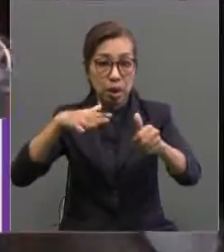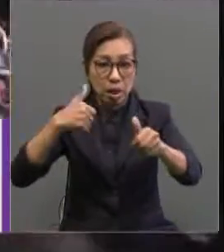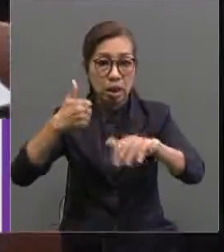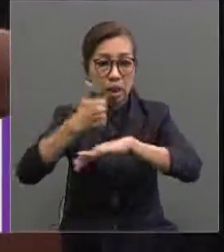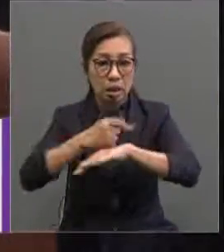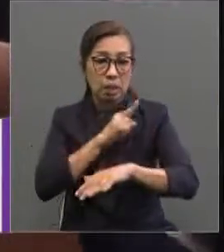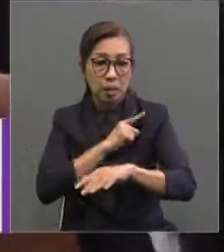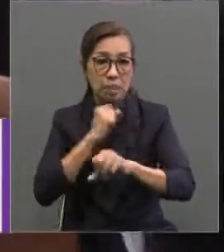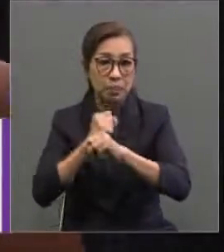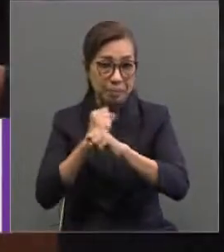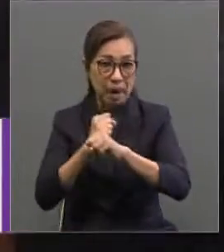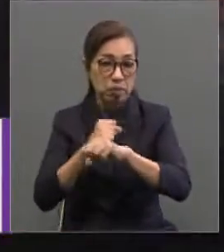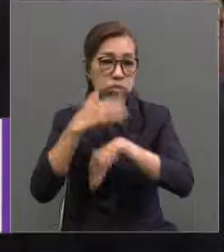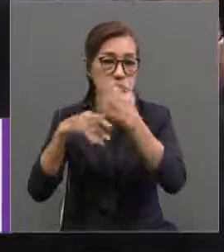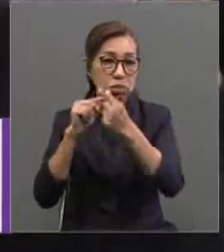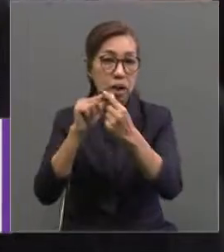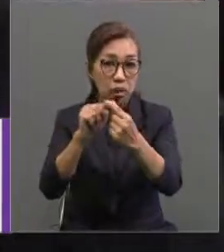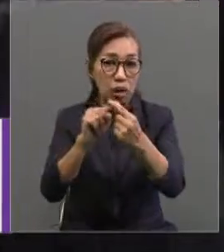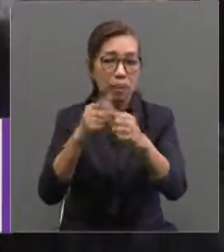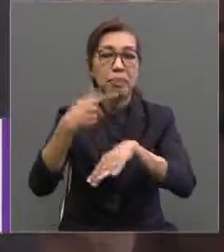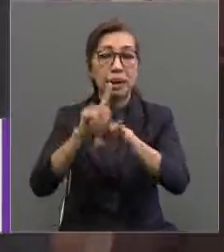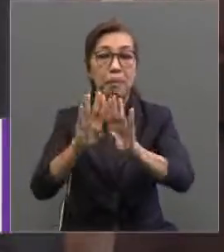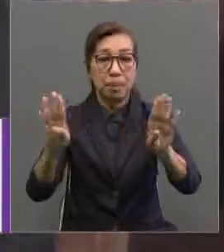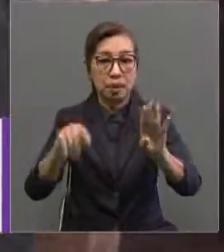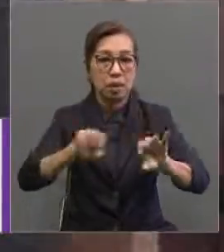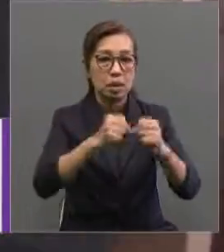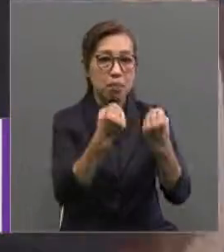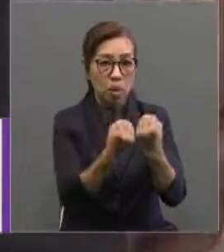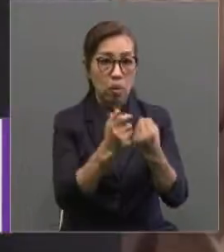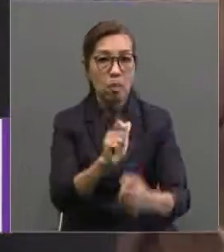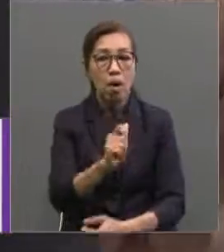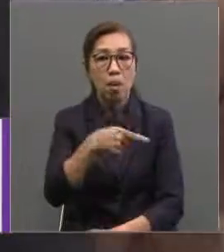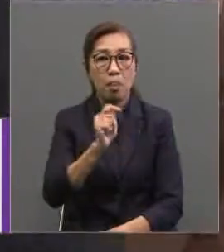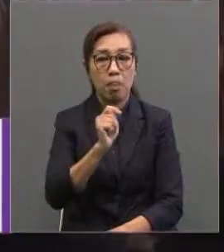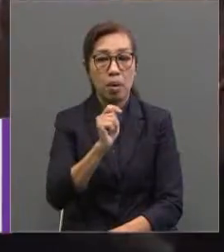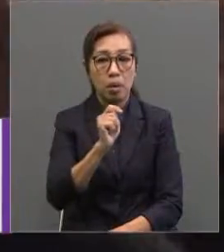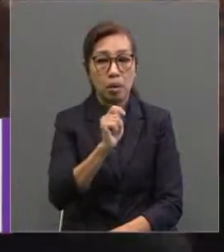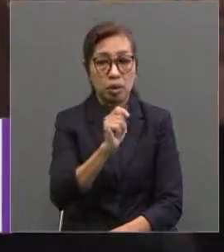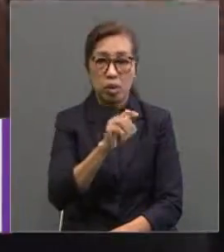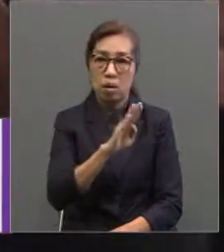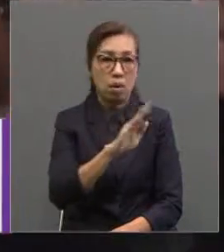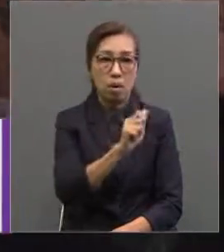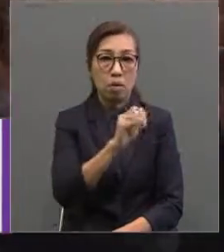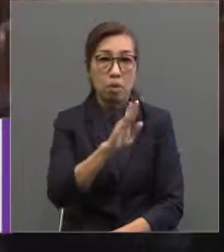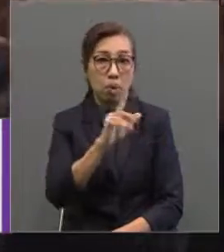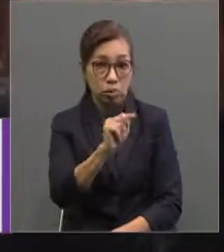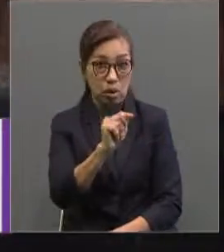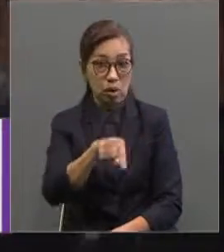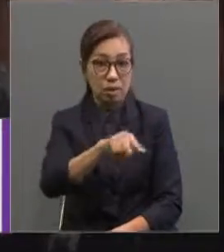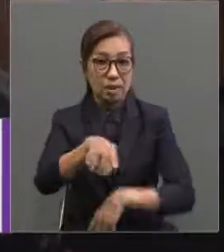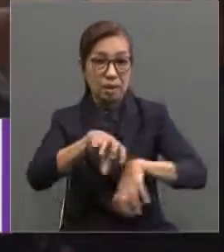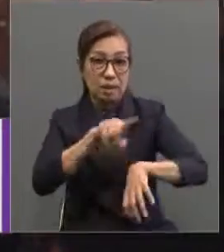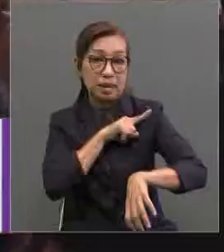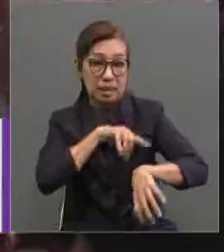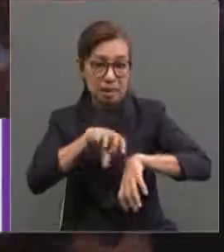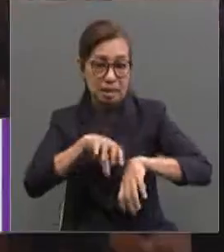อการไปต่ออย่างยั่งยืนค่ะโดยสมาคมองค์การบริหารส่วนตำบลแห่งประเทศไทยที่หอประชุมมหาวิทยาลัยราชภัฏอุดรธ